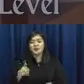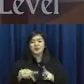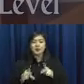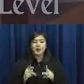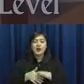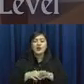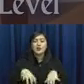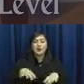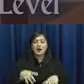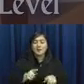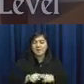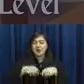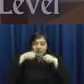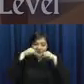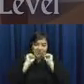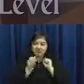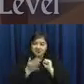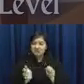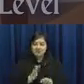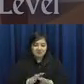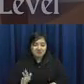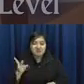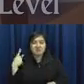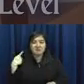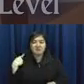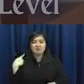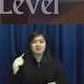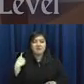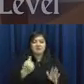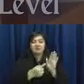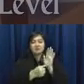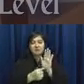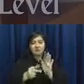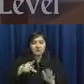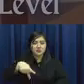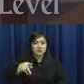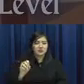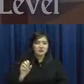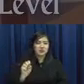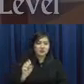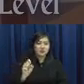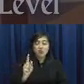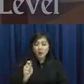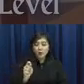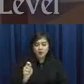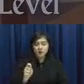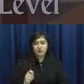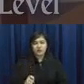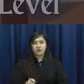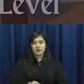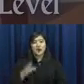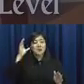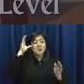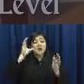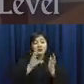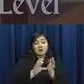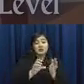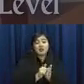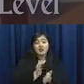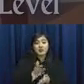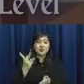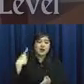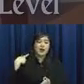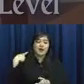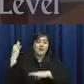Church family dito yun, sa atin, ha? That's huwag right. Huwag niyo sabihin, eh, sir, puro kasi official yung nandunod sa lamesa ni Pastor. Wow. Huwag mong gagamitin